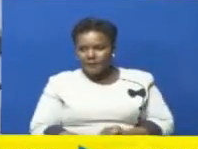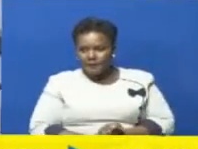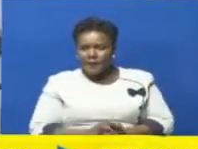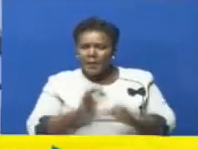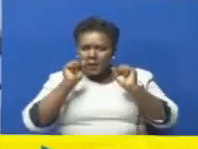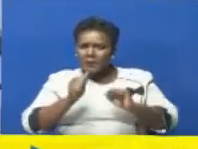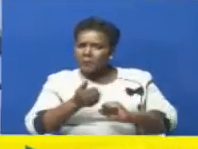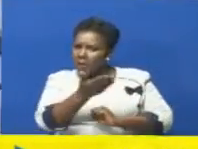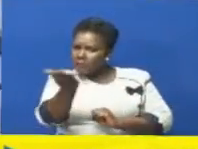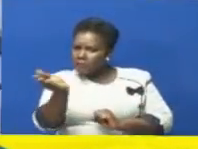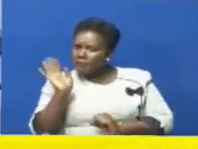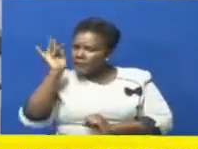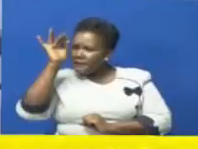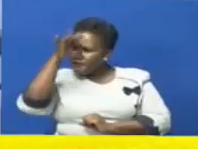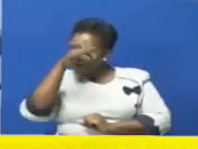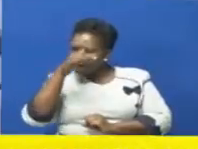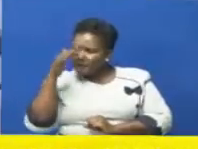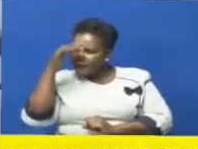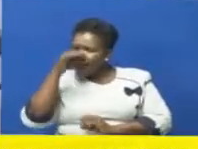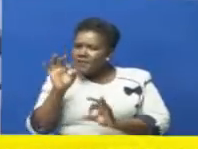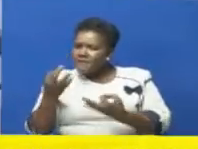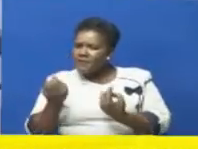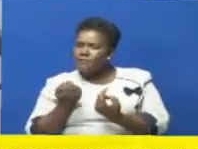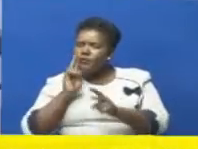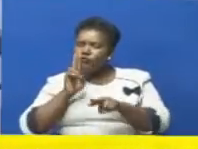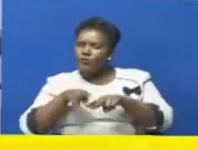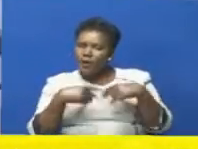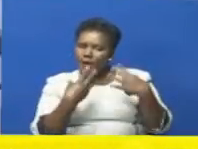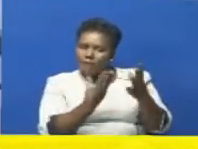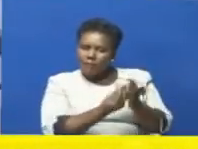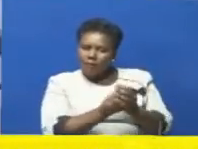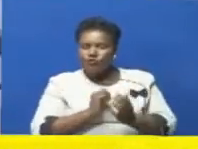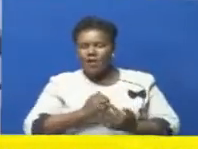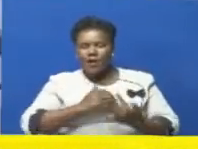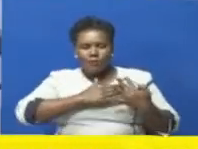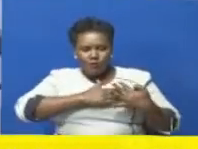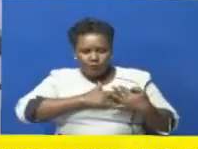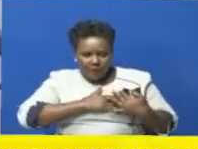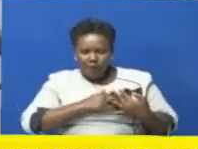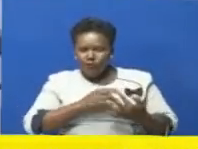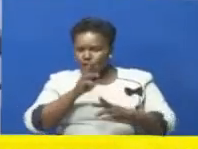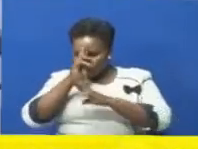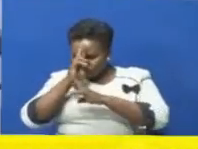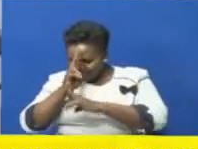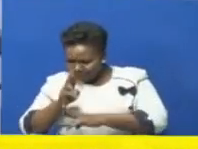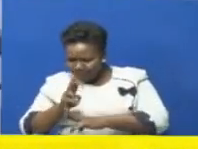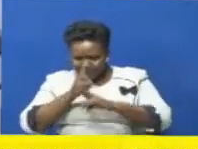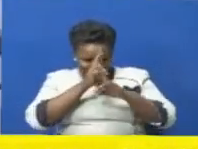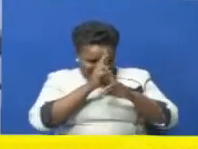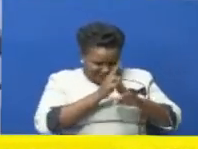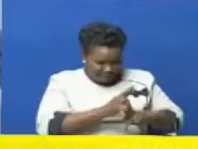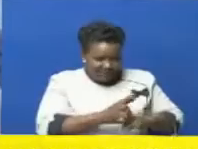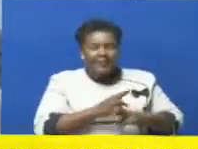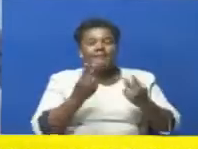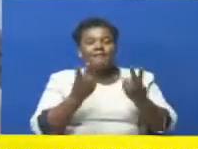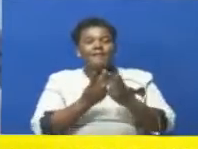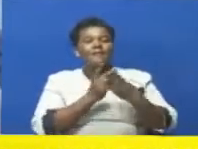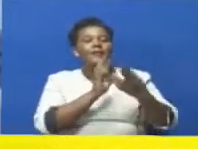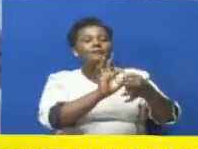ituwezeshe kuishi maisha ya undugu, tupendane, tuheshimiane, lakini pia tushikamane.